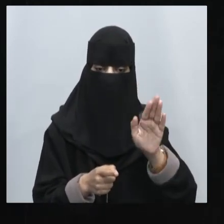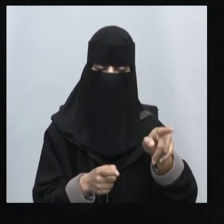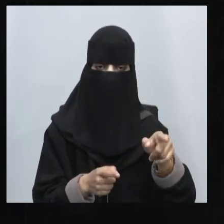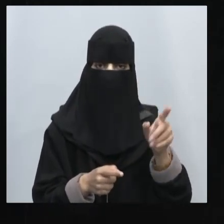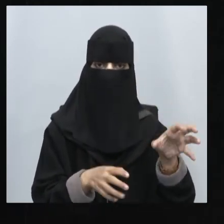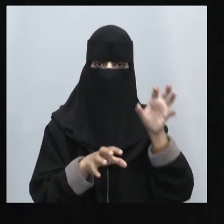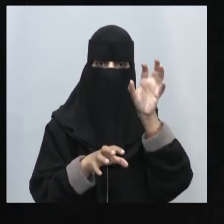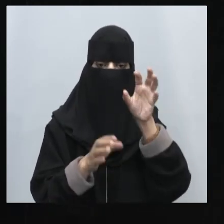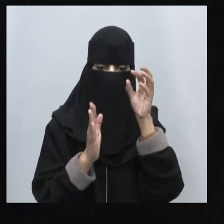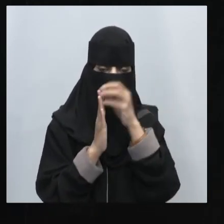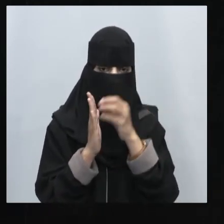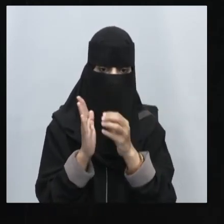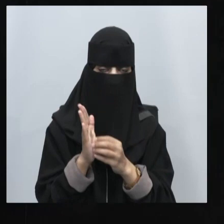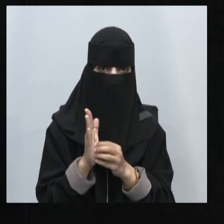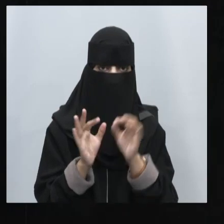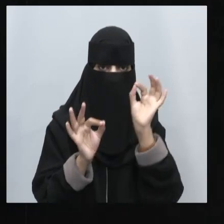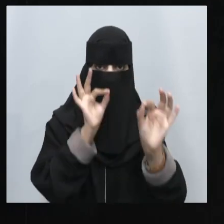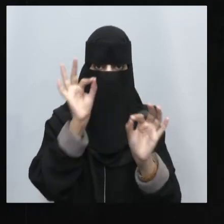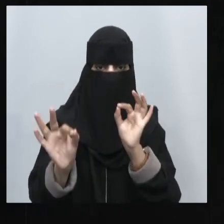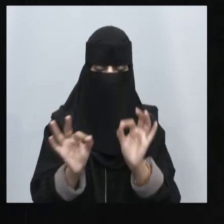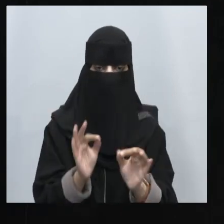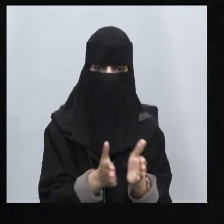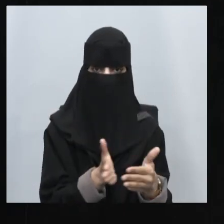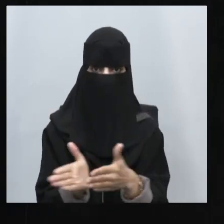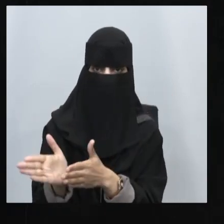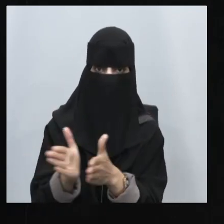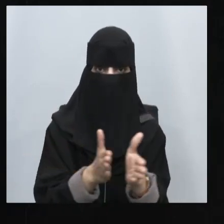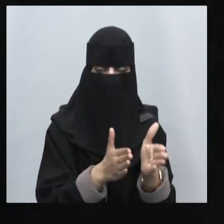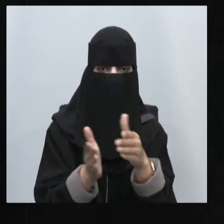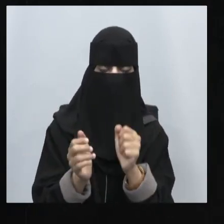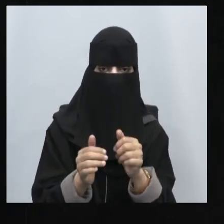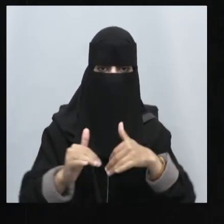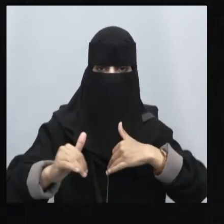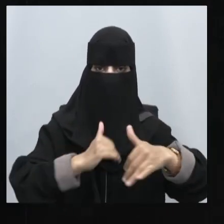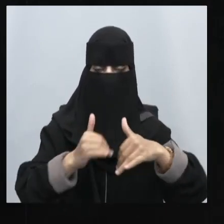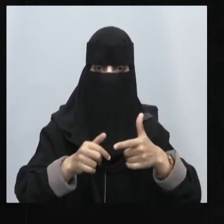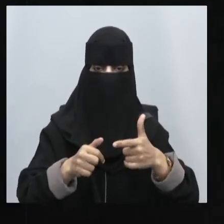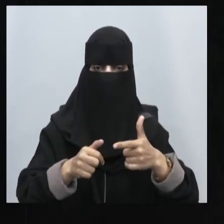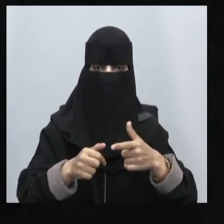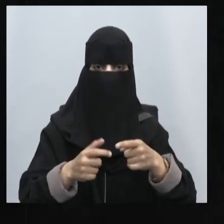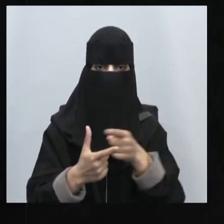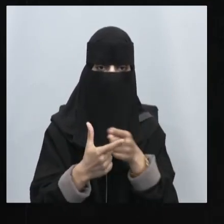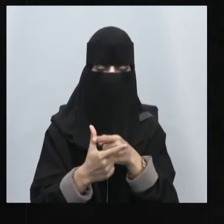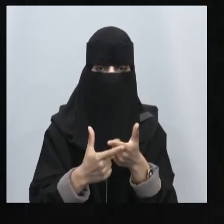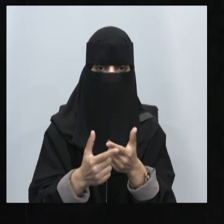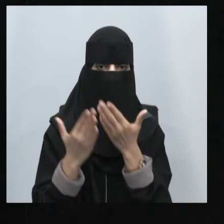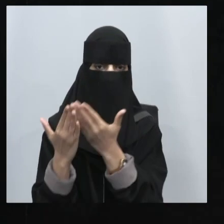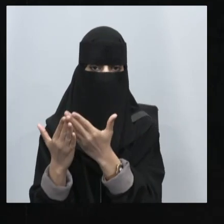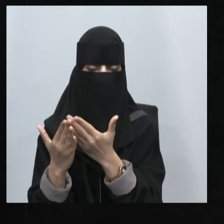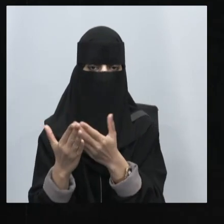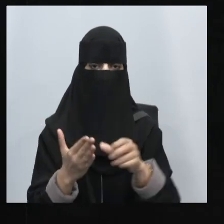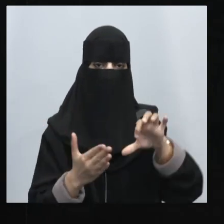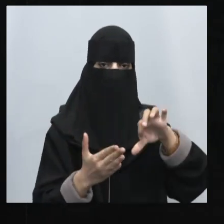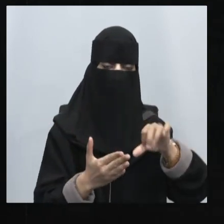وضع منارات وعلامات على الطريق بين مكه والكوفه هنا ايضا نريد ان